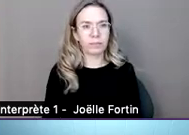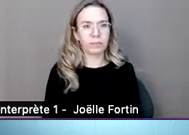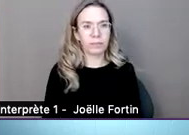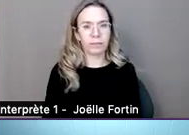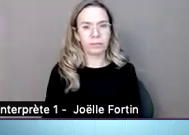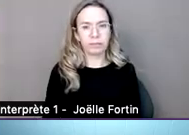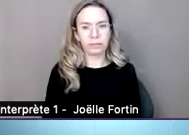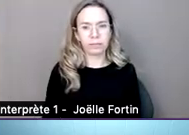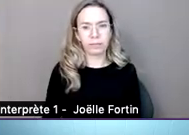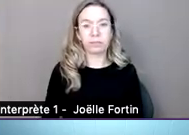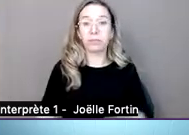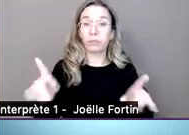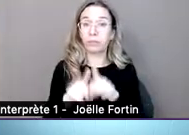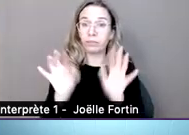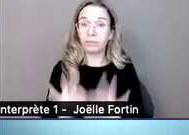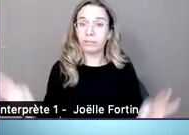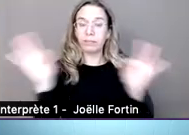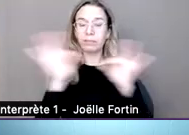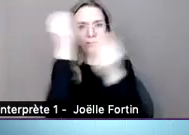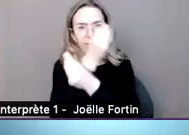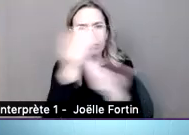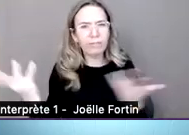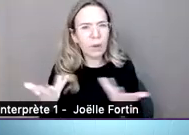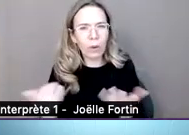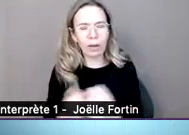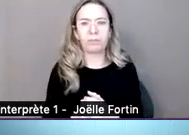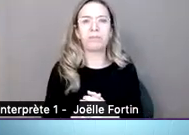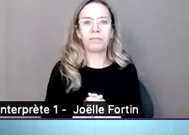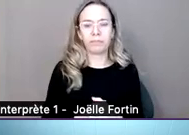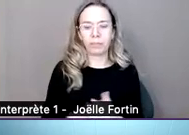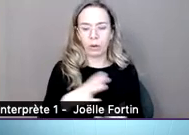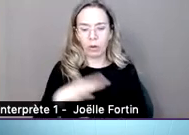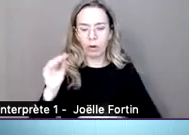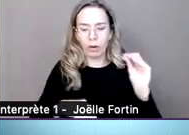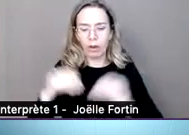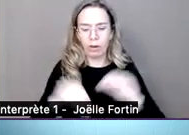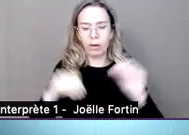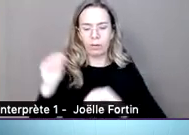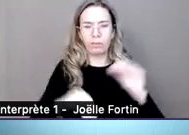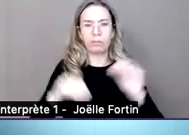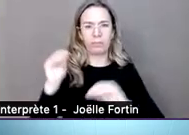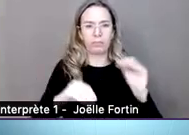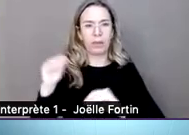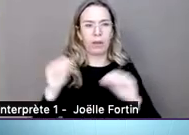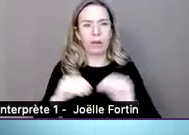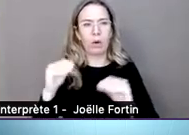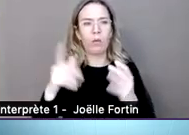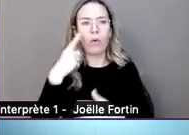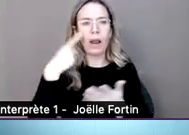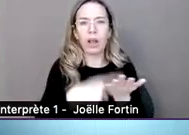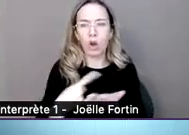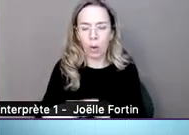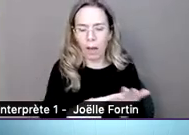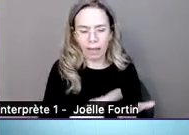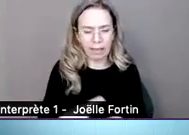Autre point à prendre en considération, nous avons l'évaluation. Nous aimerions recevoir vos commentaires